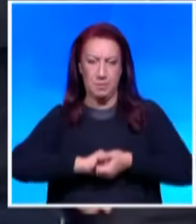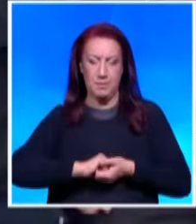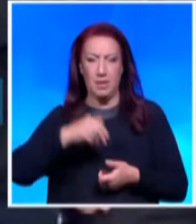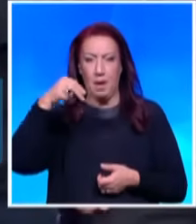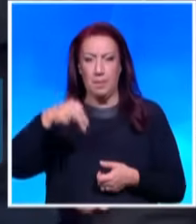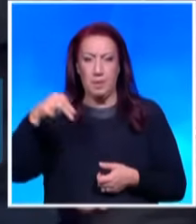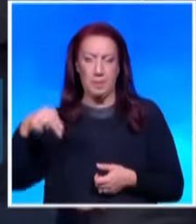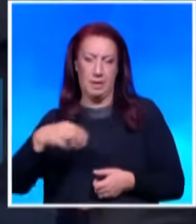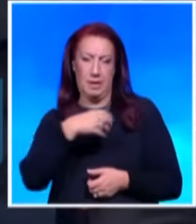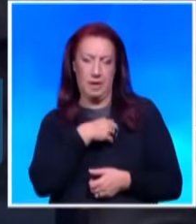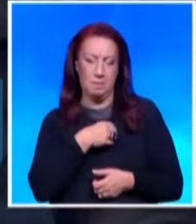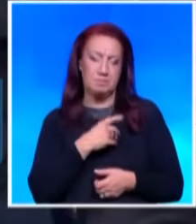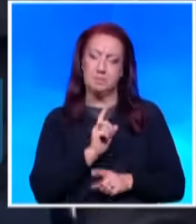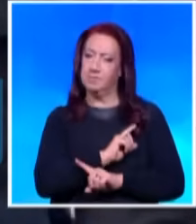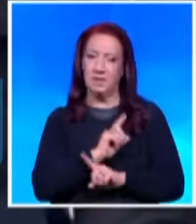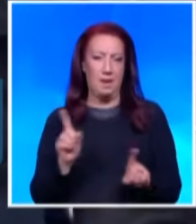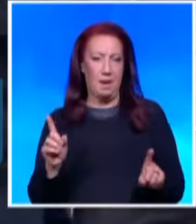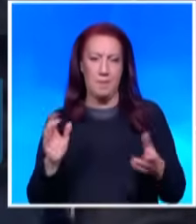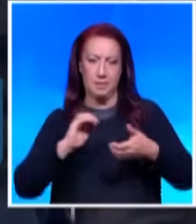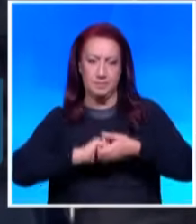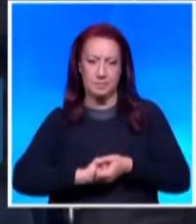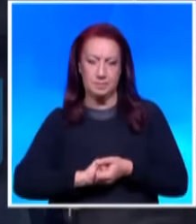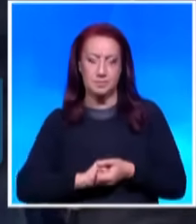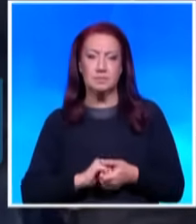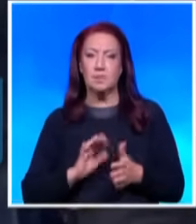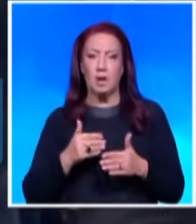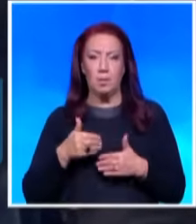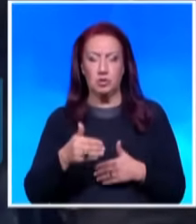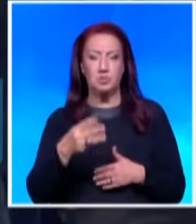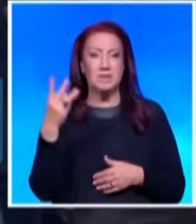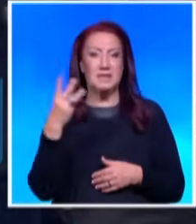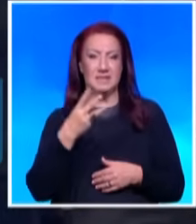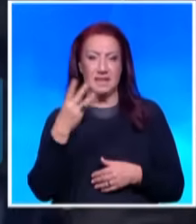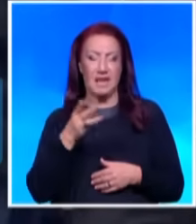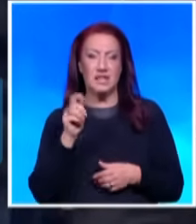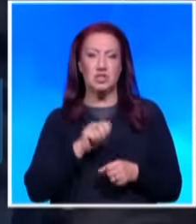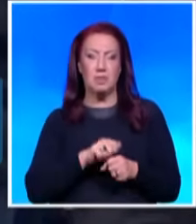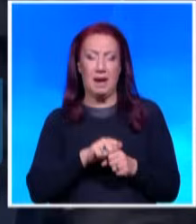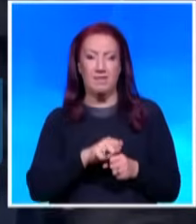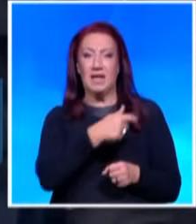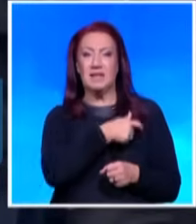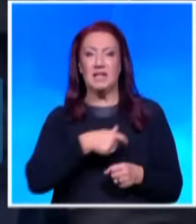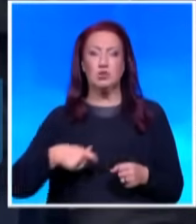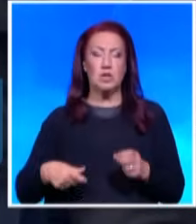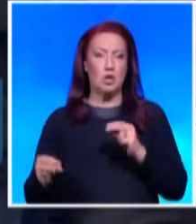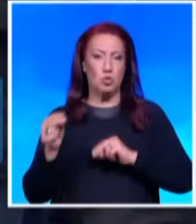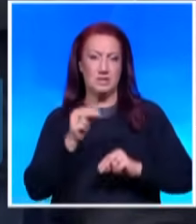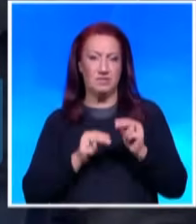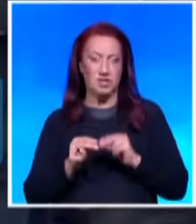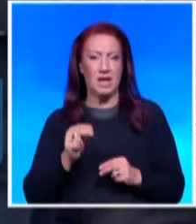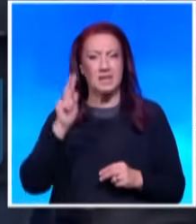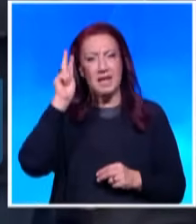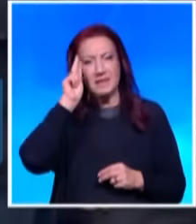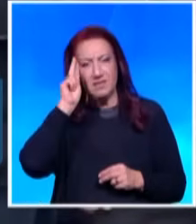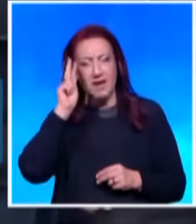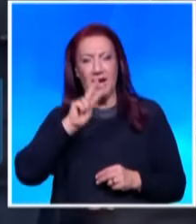Ако ГЕРБ групата, може би в сряда ще направя едно национално съвещание за 2-3 дена и